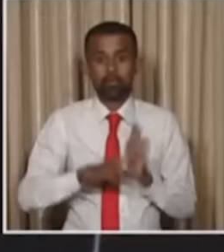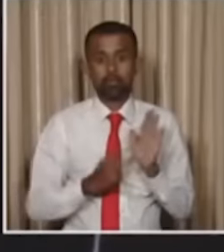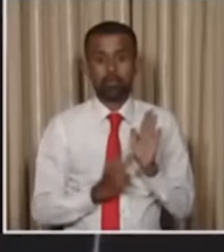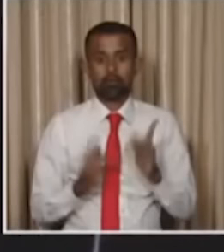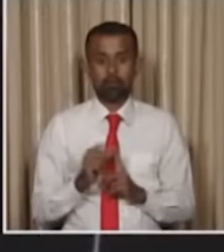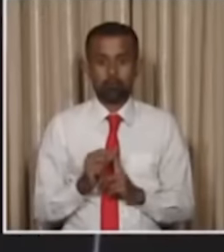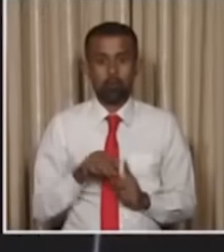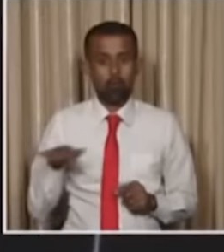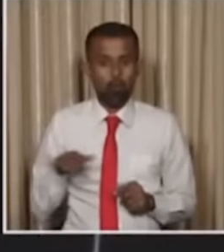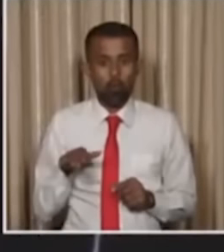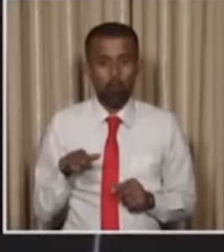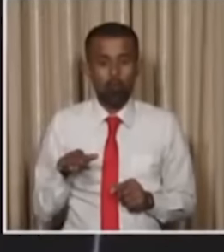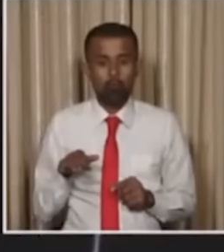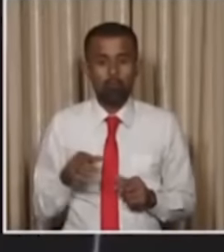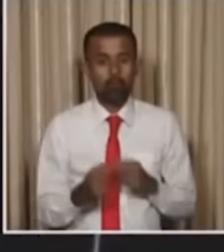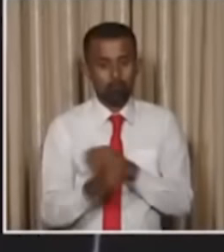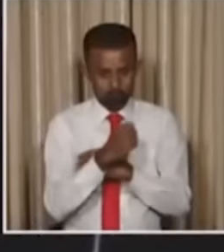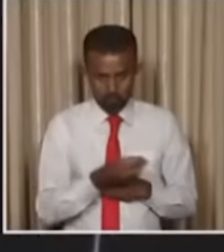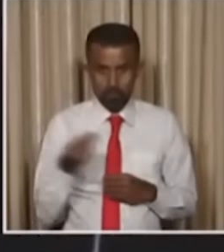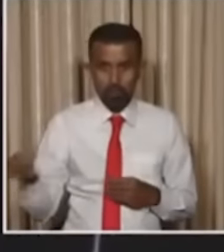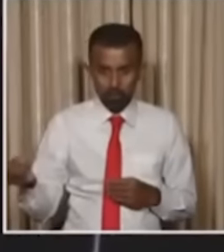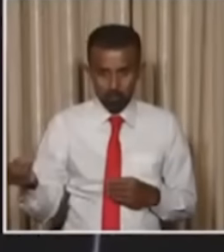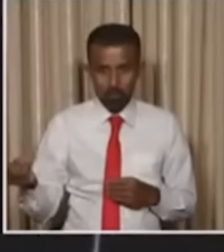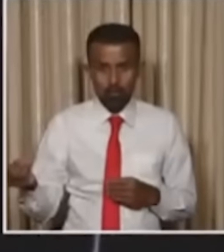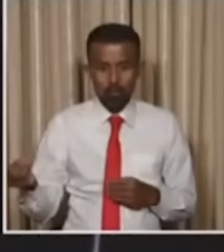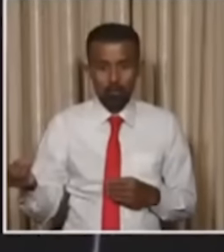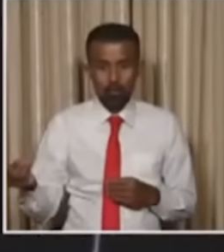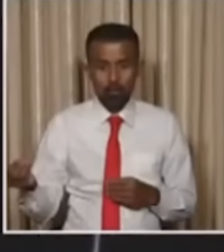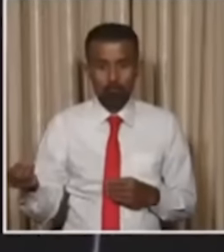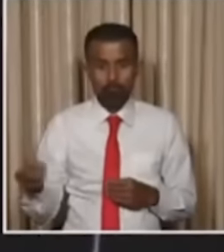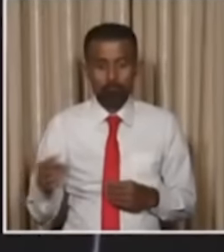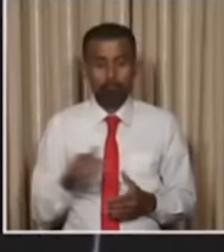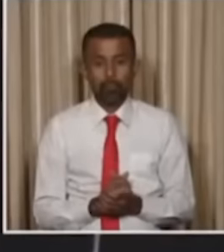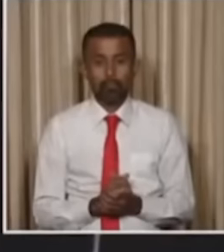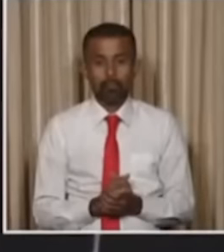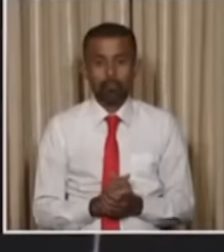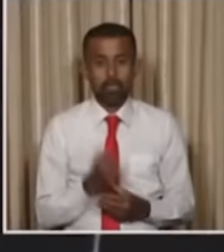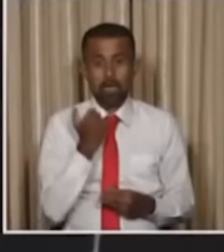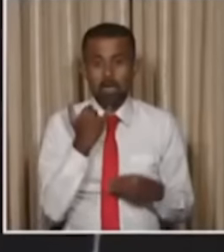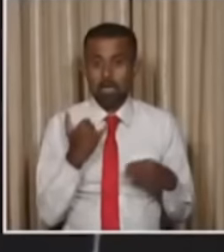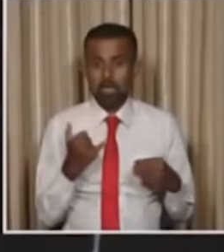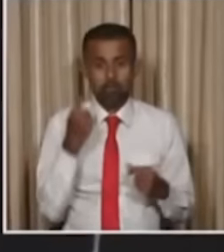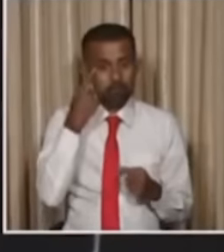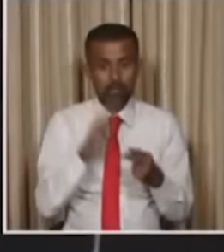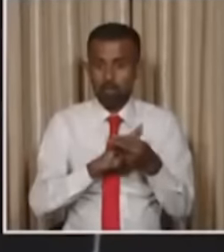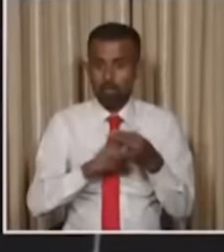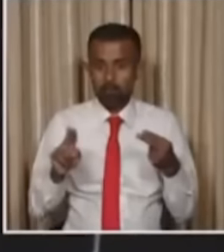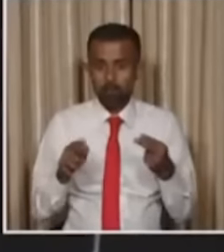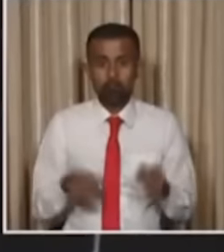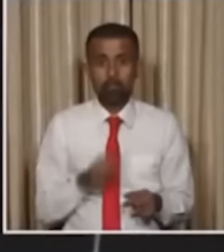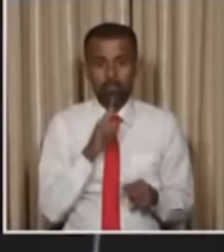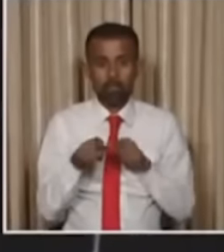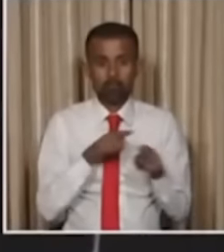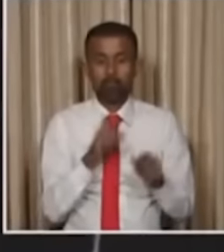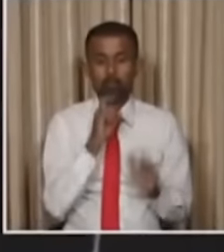ජීවිපිකාරයෝ ටික. ඒතර ඒගොල්ලන්ටද මේ බලය දෙන්නේ? ඔබතුමිය ඒගොල්ලන්ටද බලය දෙන්න හදන්නේ? ඒ නිසා මේක ලේසියට ගන්න එපා. ඔබතුමියලගේ මේ කියන විදිහට